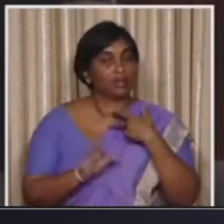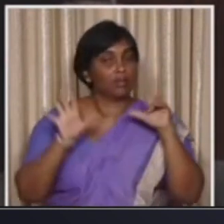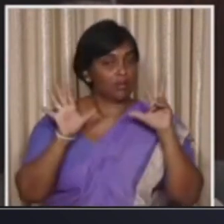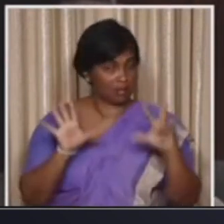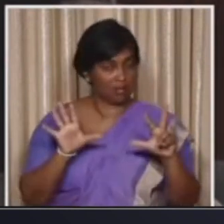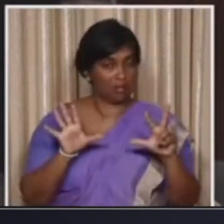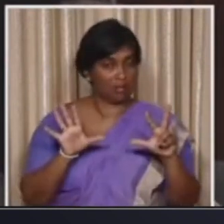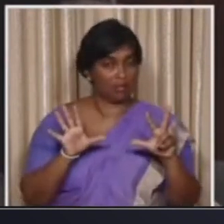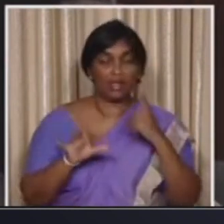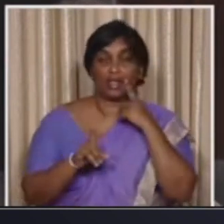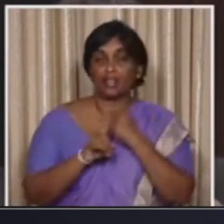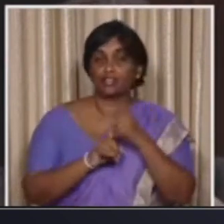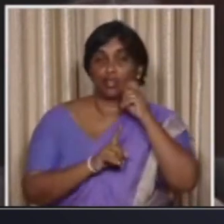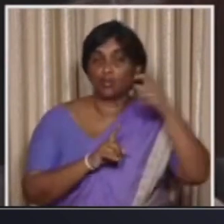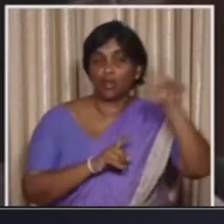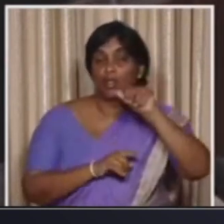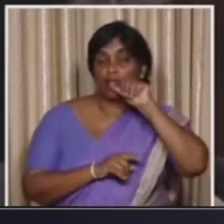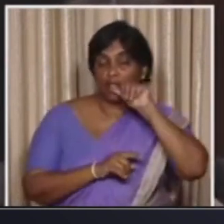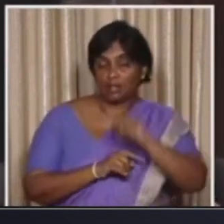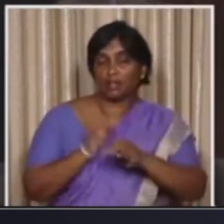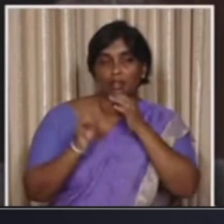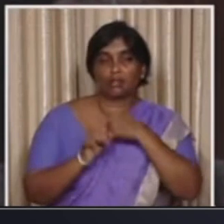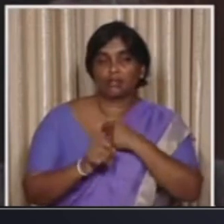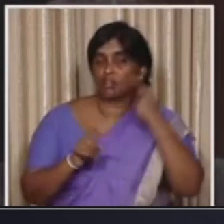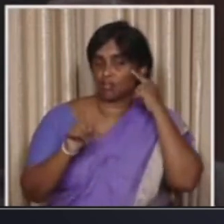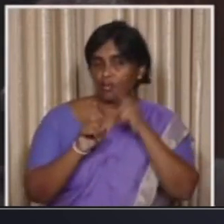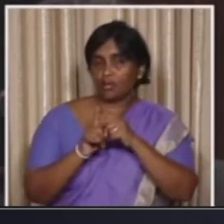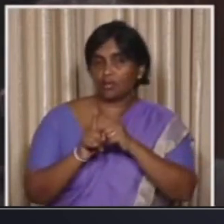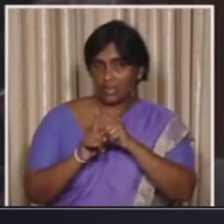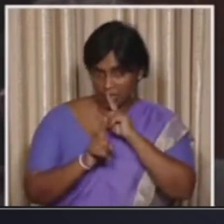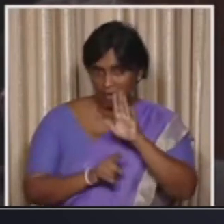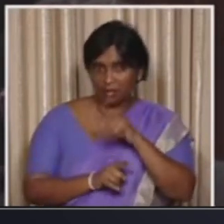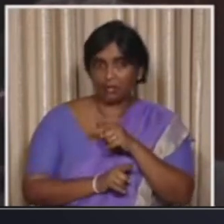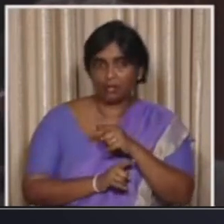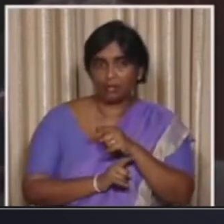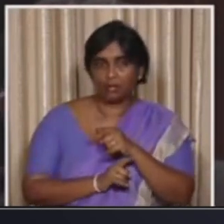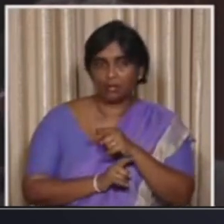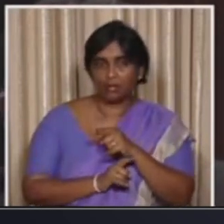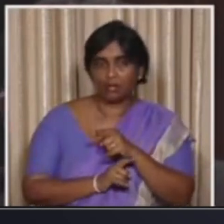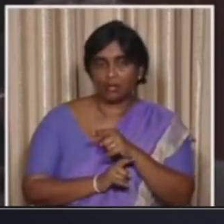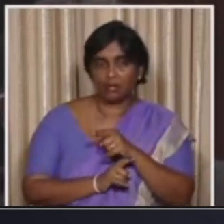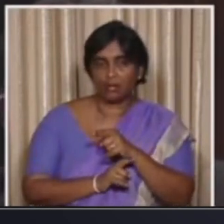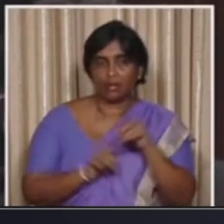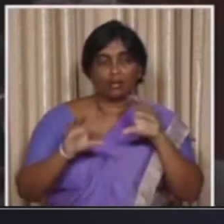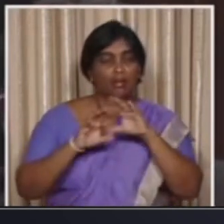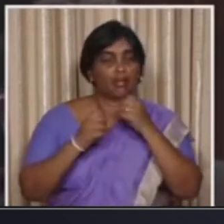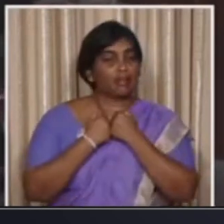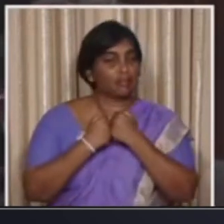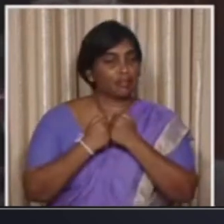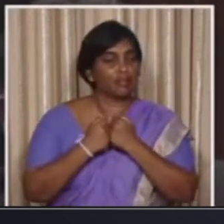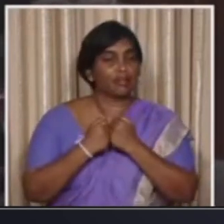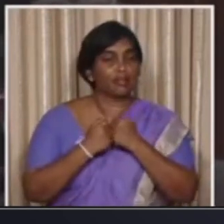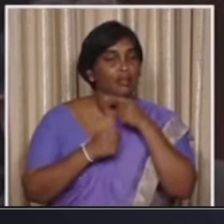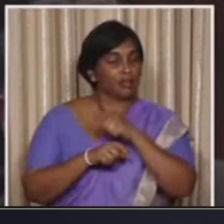දෙනා මහනුවර මිනිස්සුගේ ඇත්ත කතාවට කතා කරලා තියෙනවද කියලා මම අහනවා ගරු සභාපතිතුමනි අර බහුවිධ ගමනාගමන